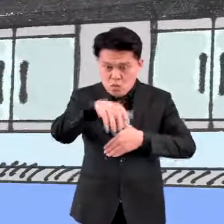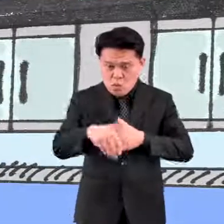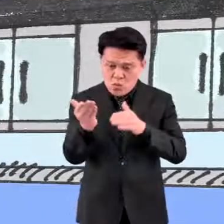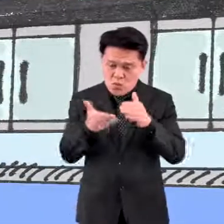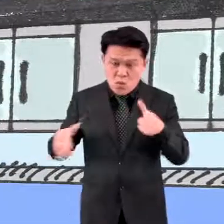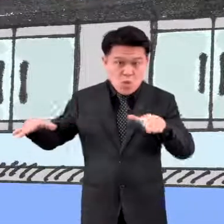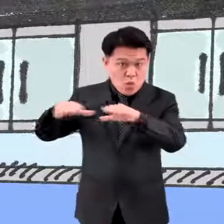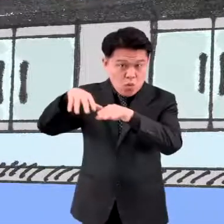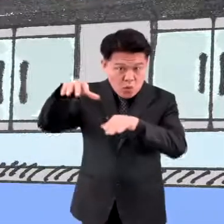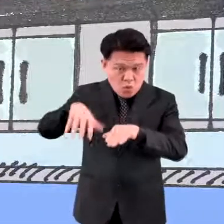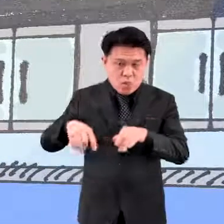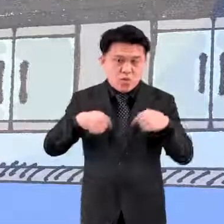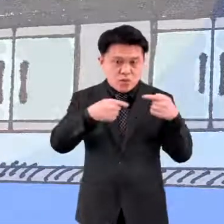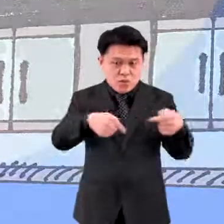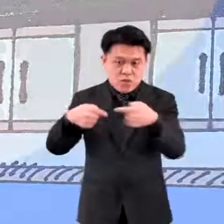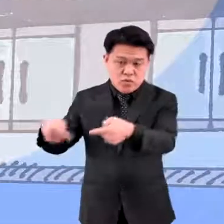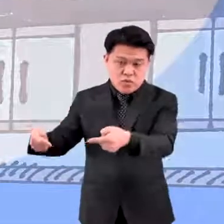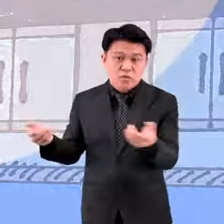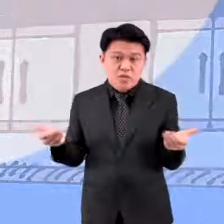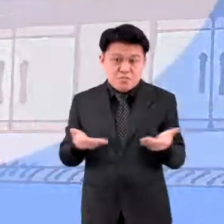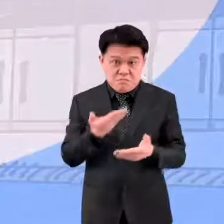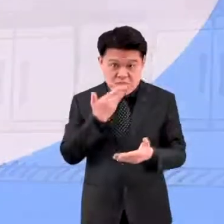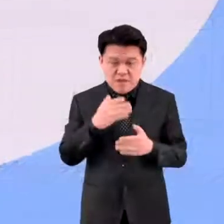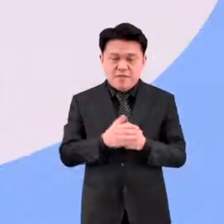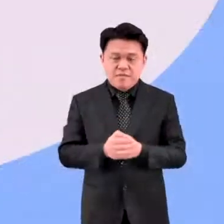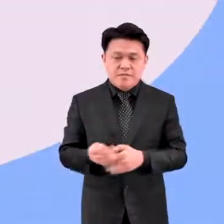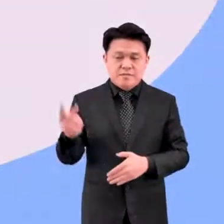보건소, 공공기관에서도 일할 수 있습니다.